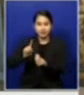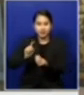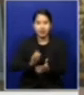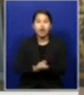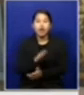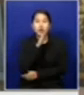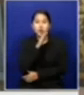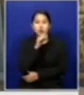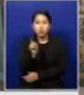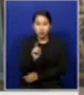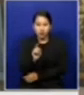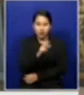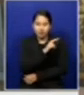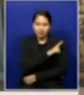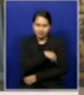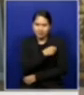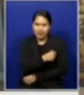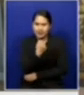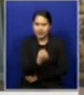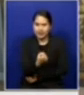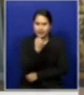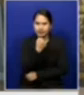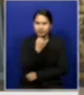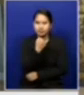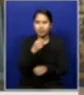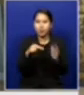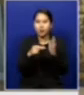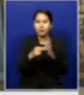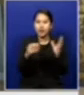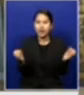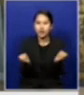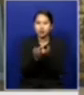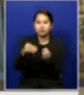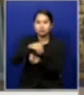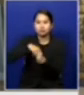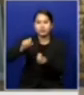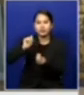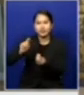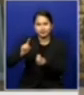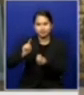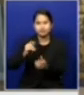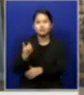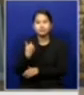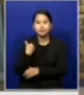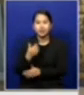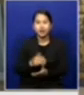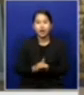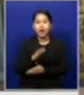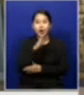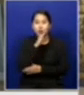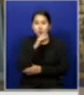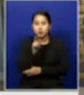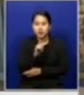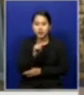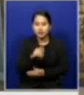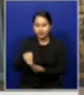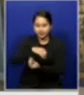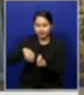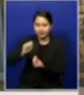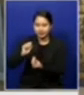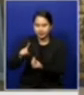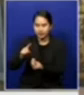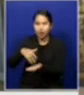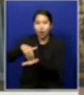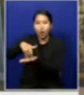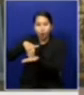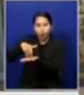การทางการแพทย์เข้มไปครับเศรษฐกิจก็ลำบากถ้าละหลวมเรื่องเศรษฐกิจทางการแ